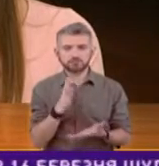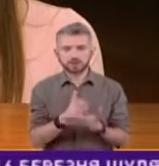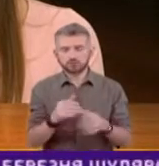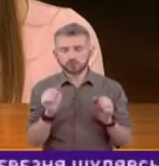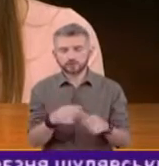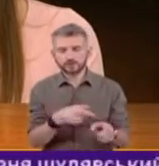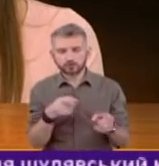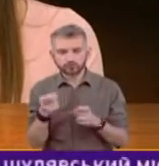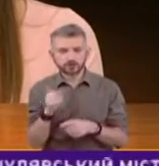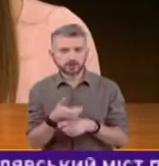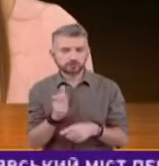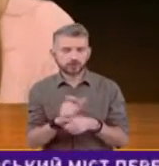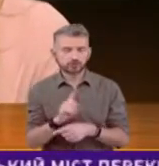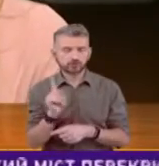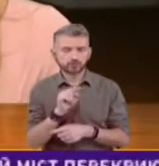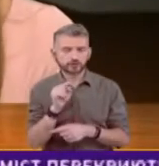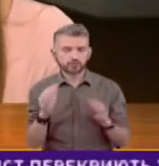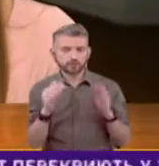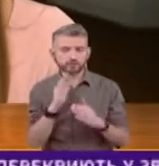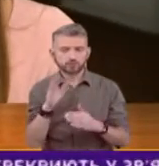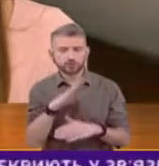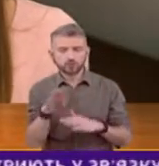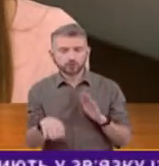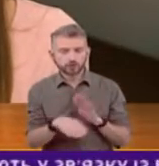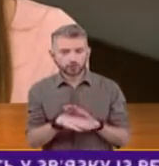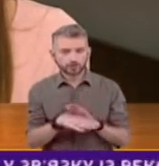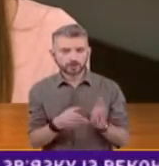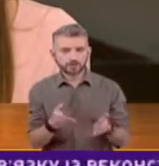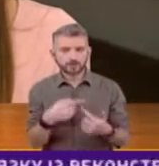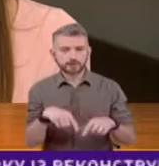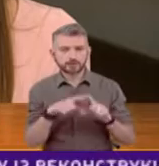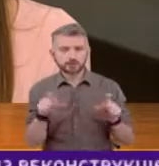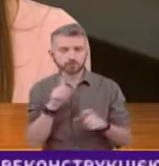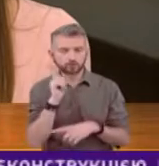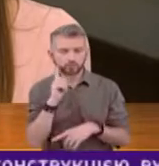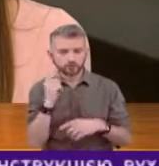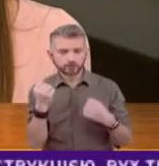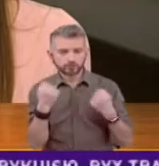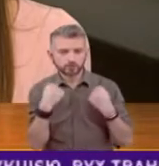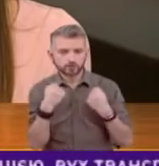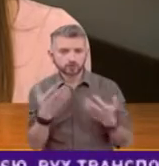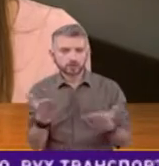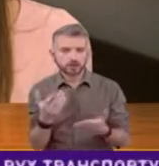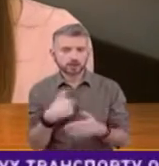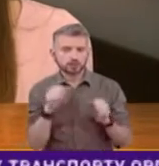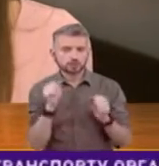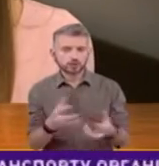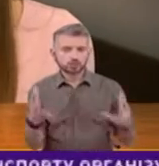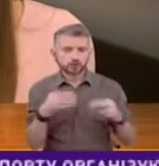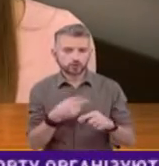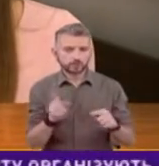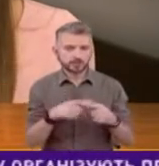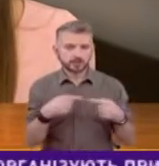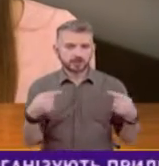можливість залучити. Тим паче, що ця будівля буде підпорядкована все-таки департаменту молоді і спорту, який, я маю, може поєднувати ці речі,